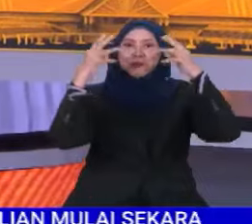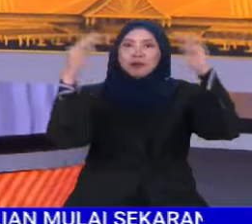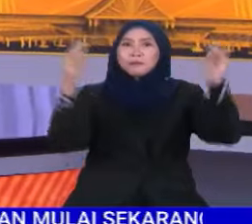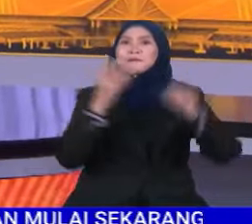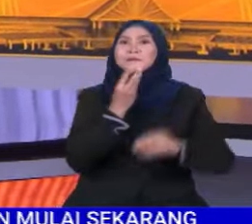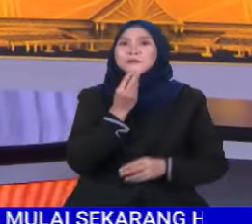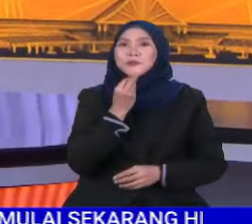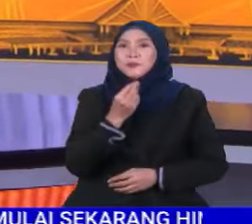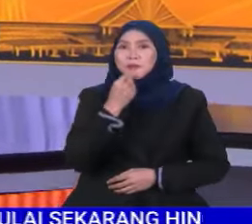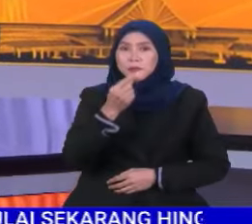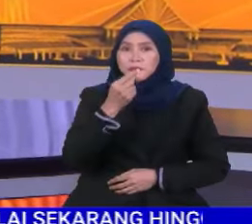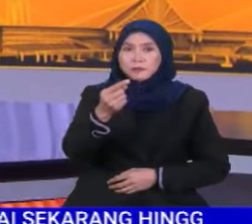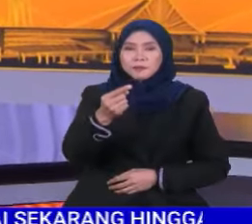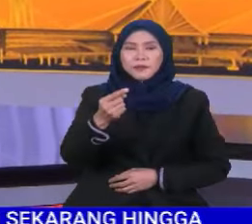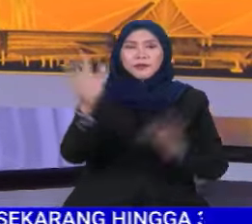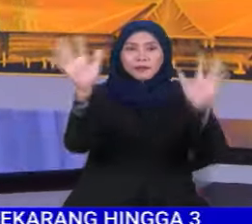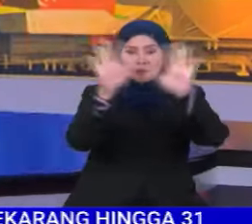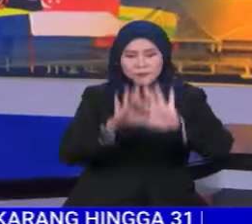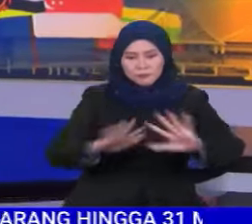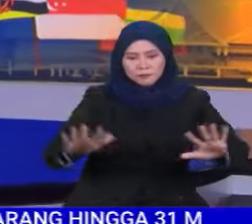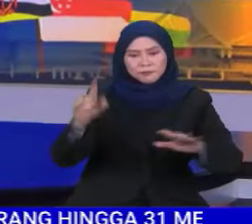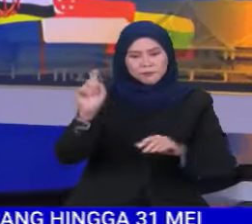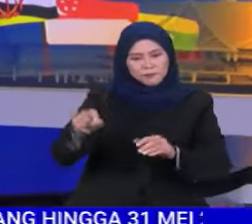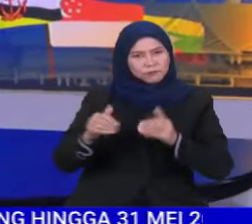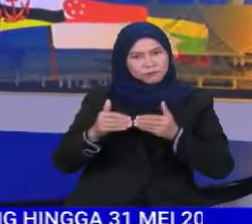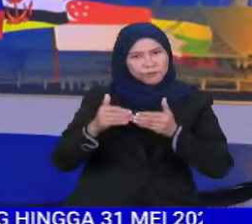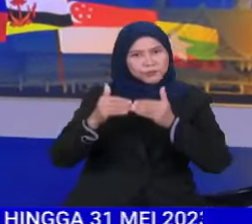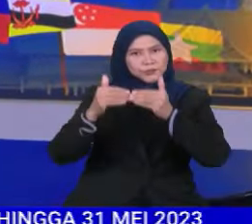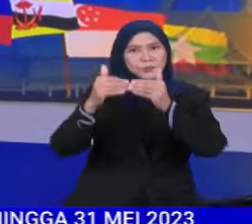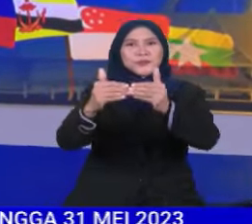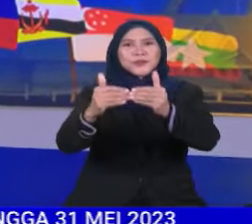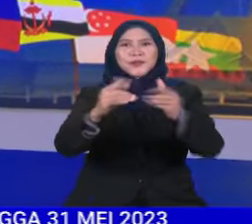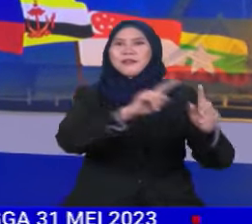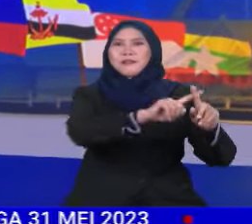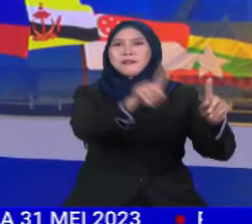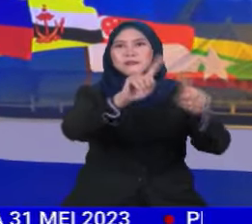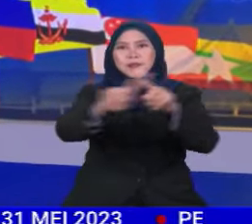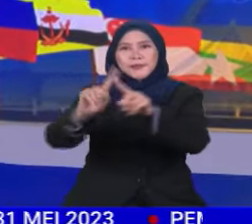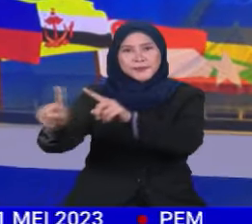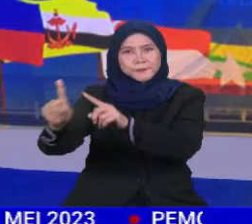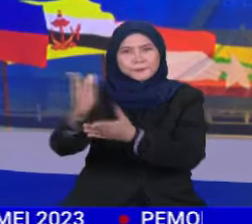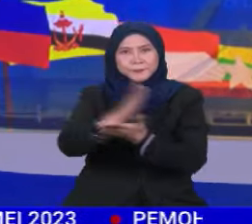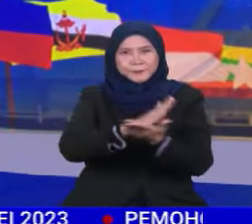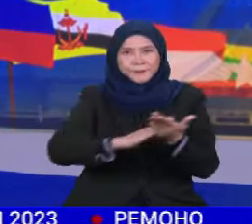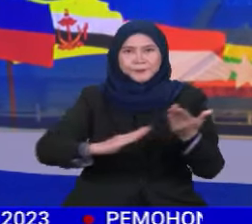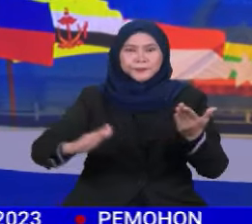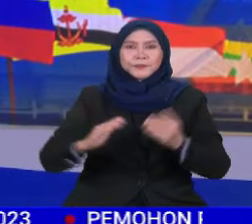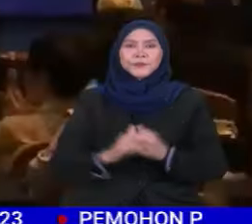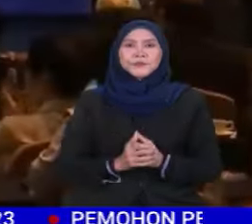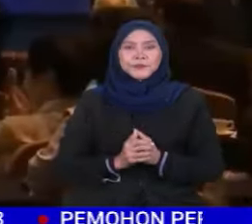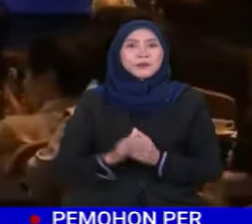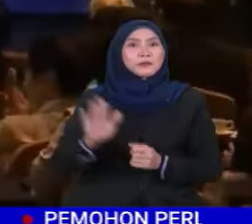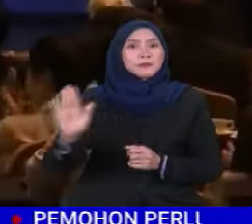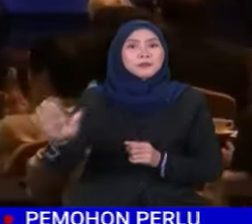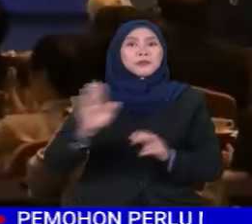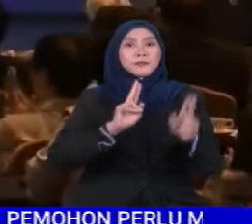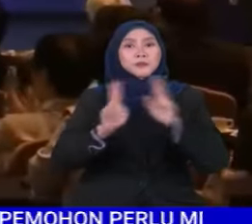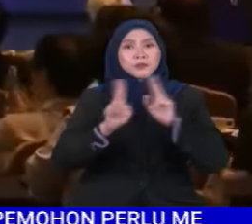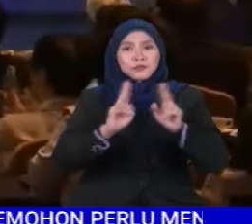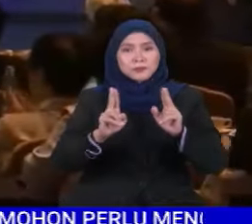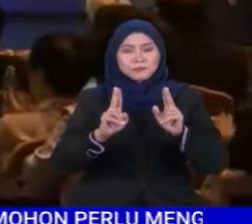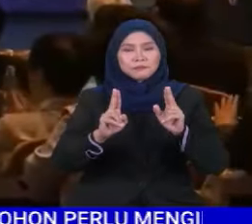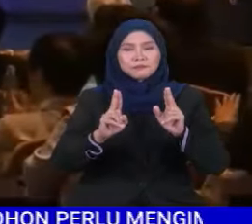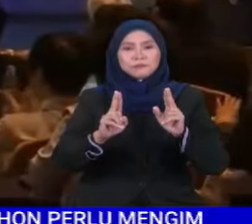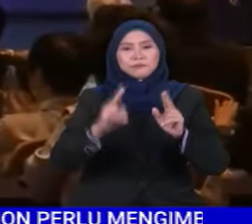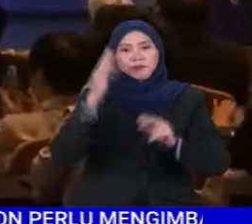Ibrahim berkata menerusinya ASEAN perlu terus ke hadapan dalam pelbagai sektor. Beliau ketika berucap di majlis